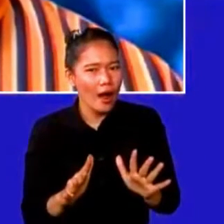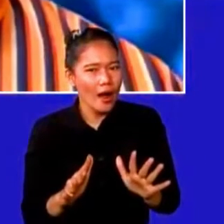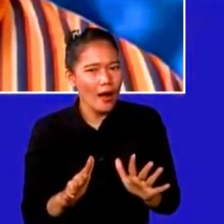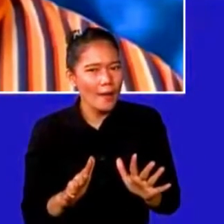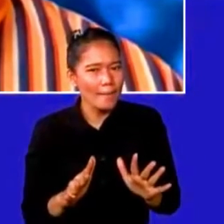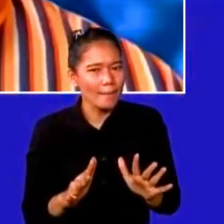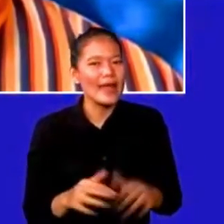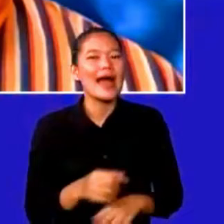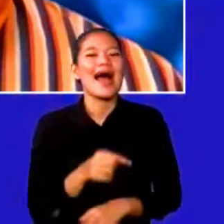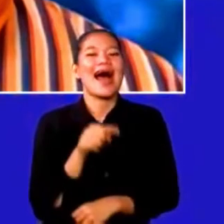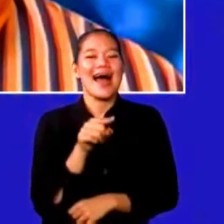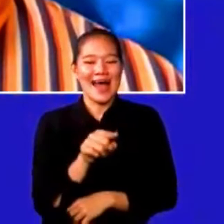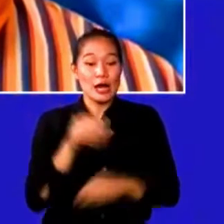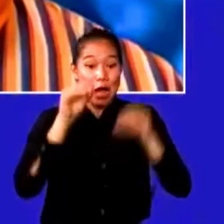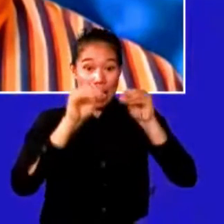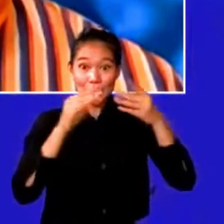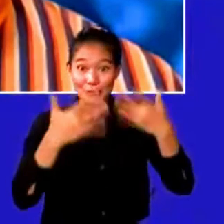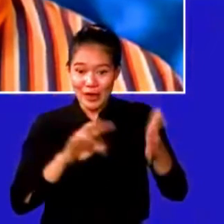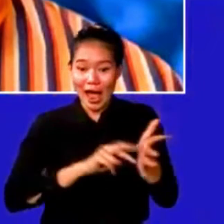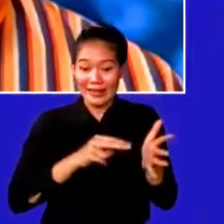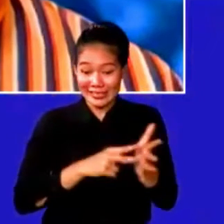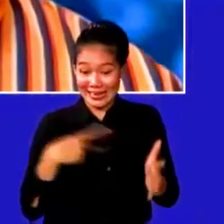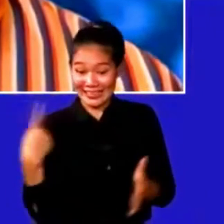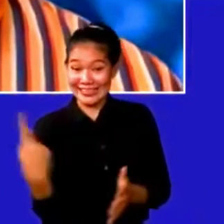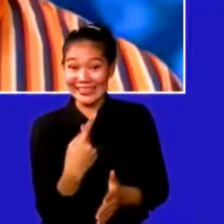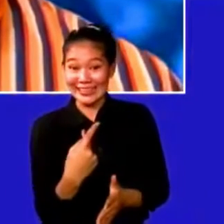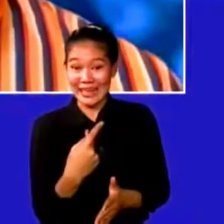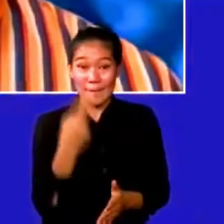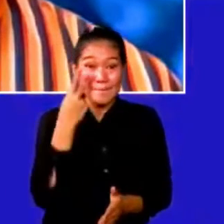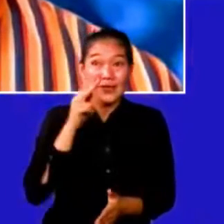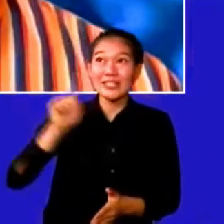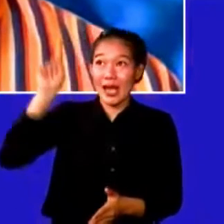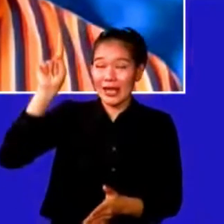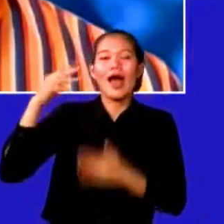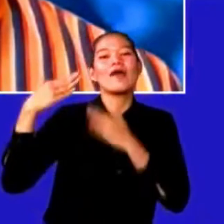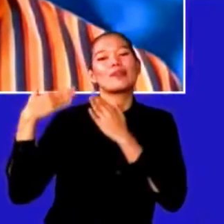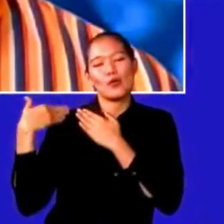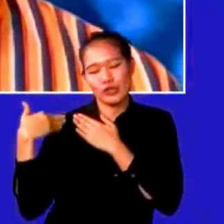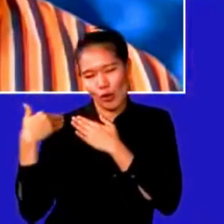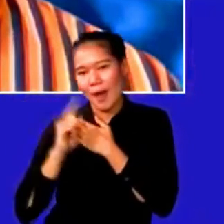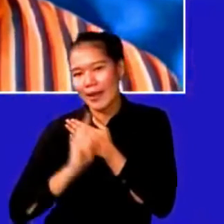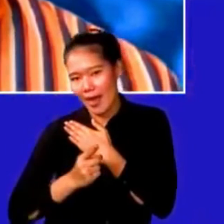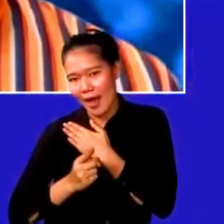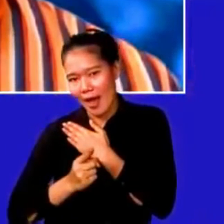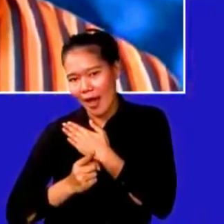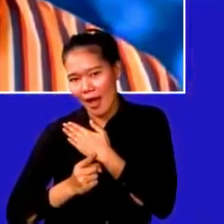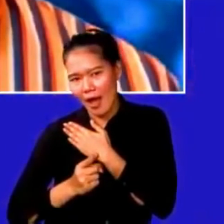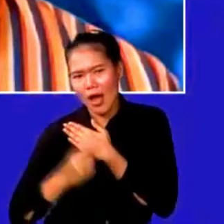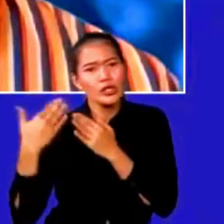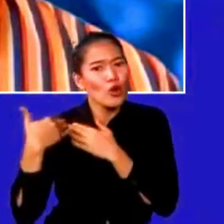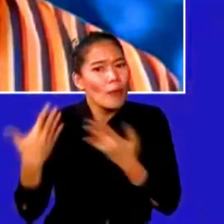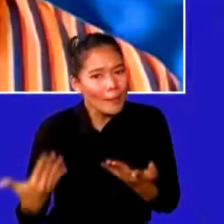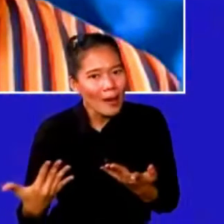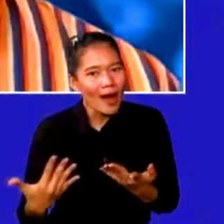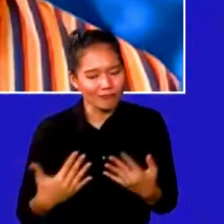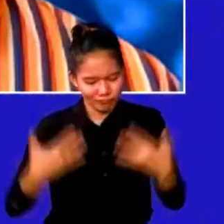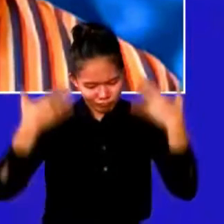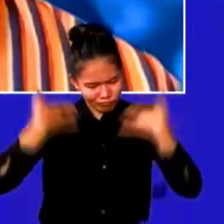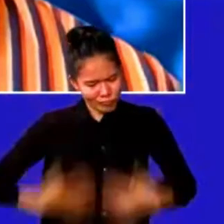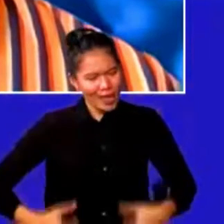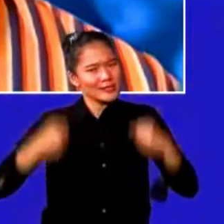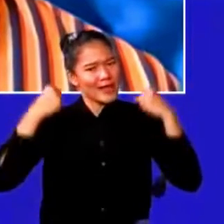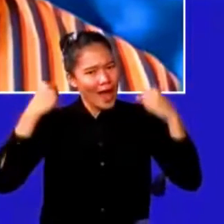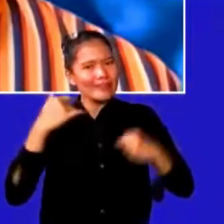salam dan karenanya kita sebagai umat paham Mad memiliki tanggung jawab untuk menjaga kesehatan